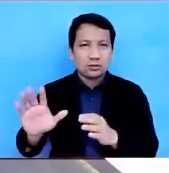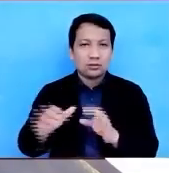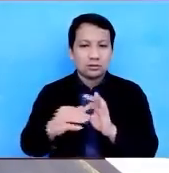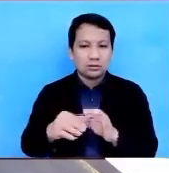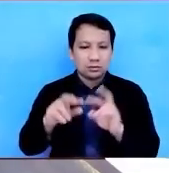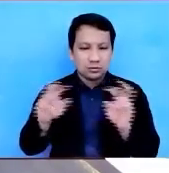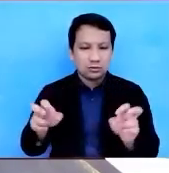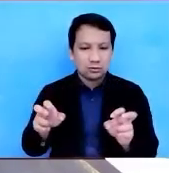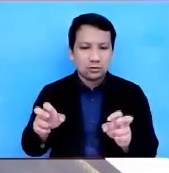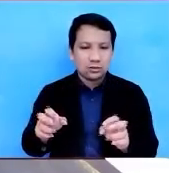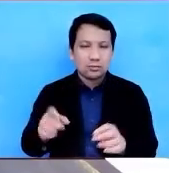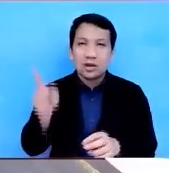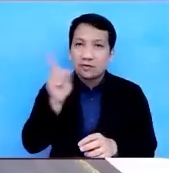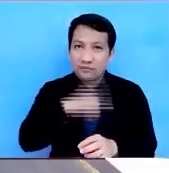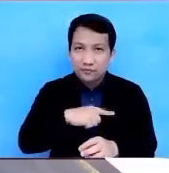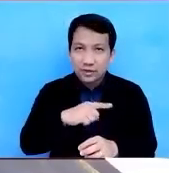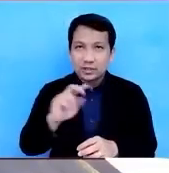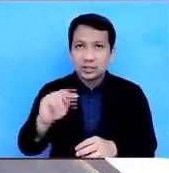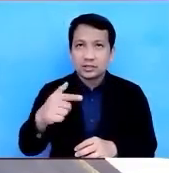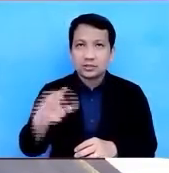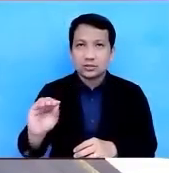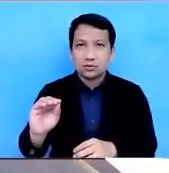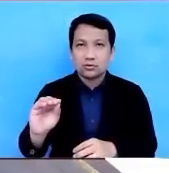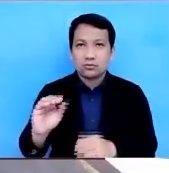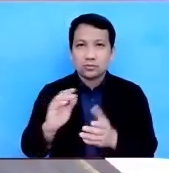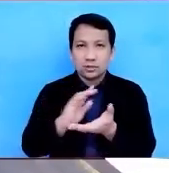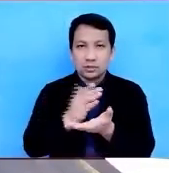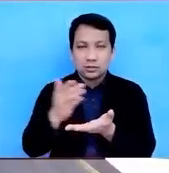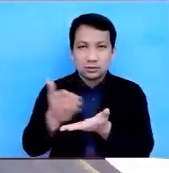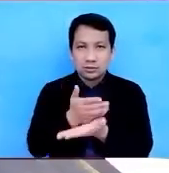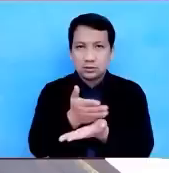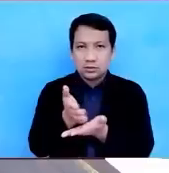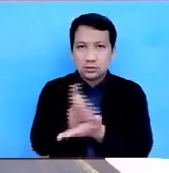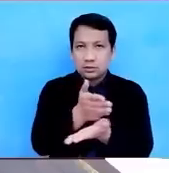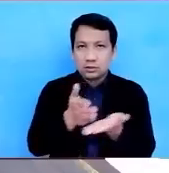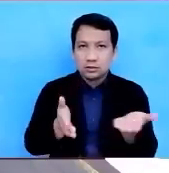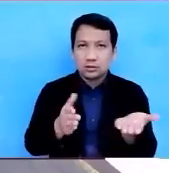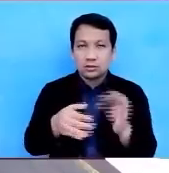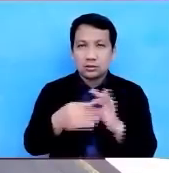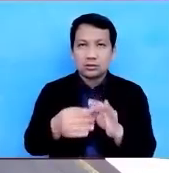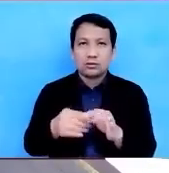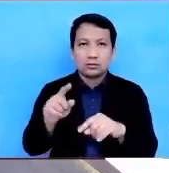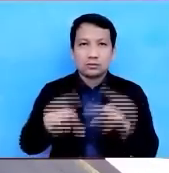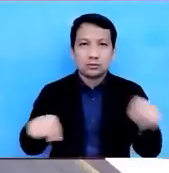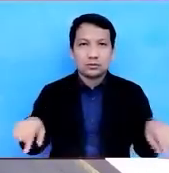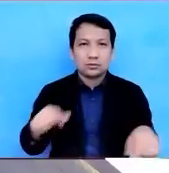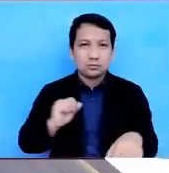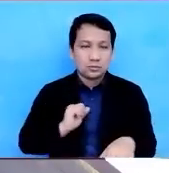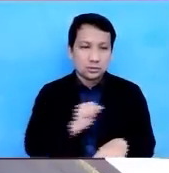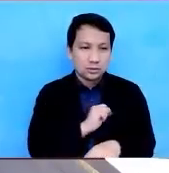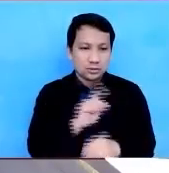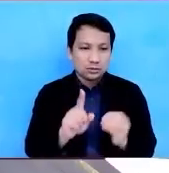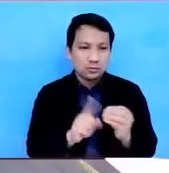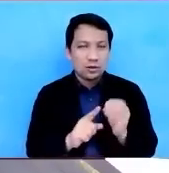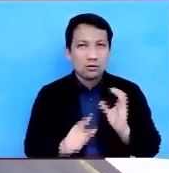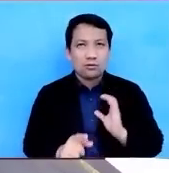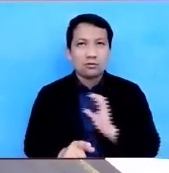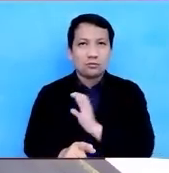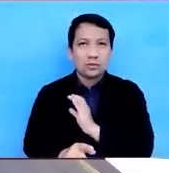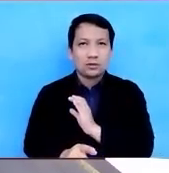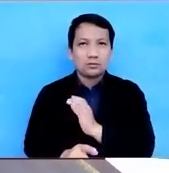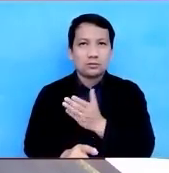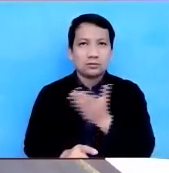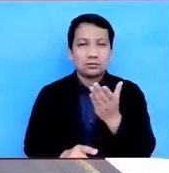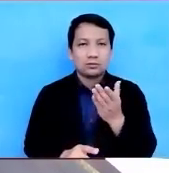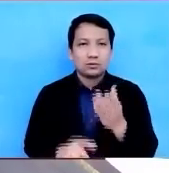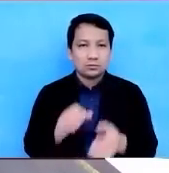ghost NGOs para paghati-hatian ang mga pork barrel funds ng ilang mga senador at congressman. May